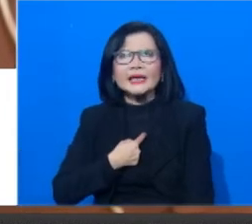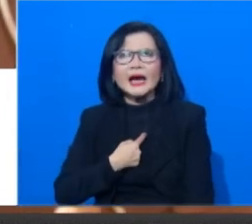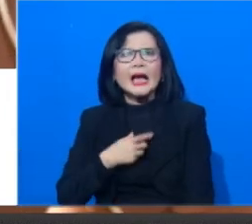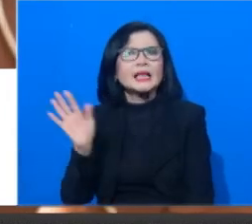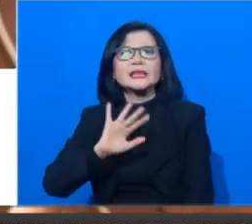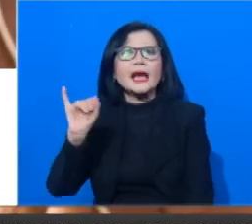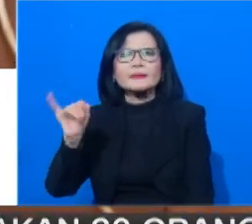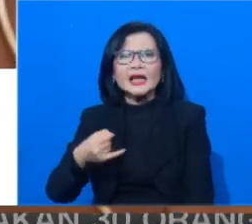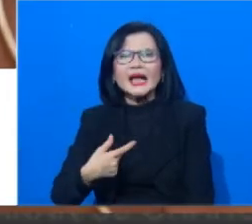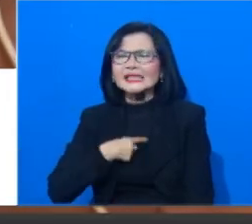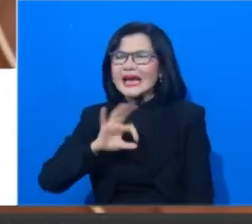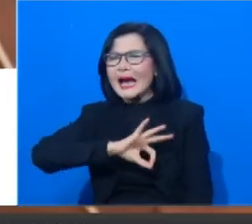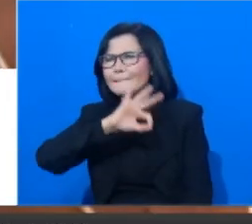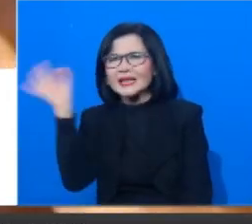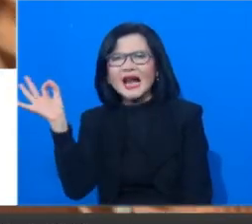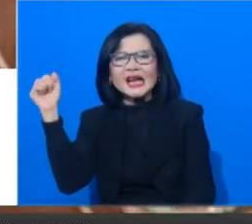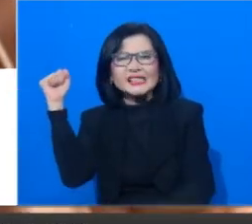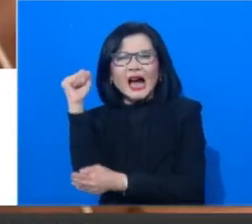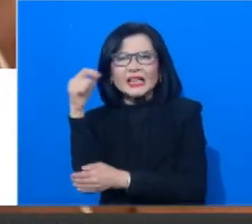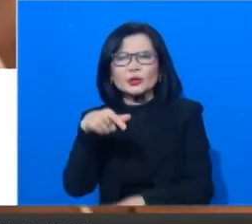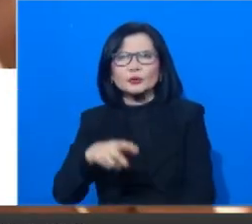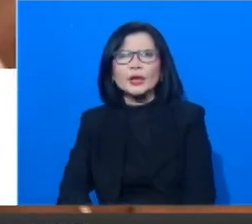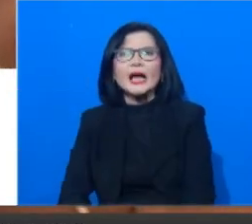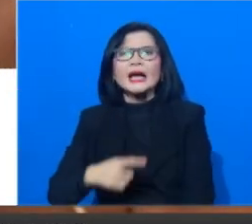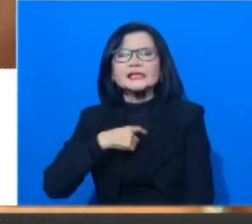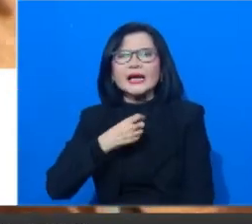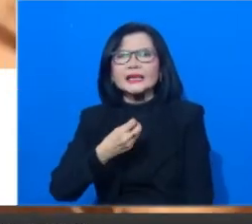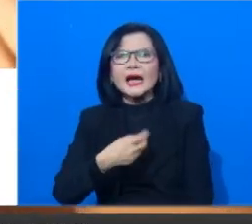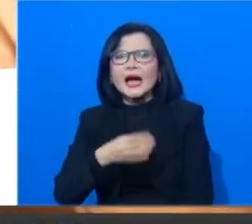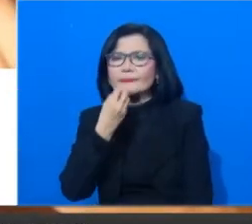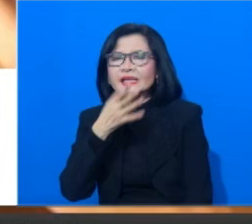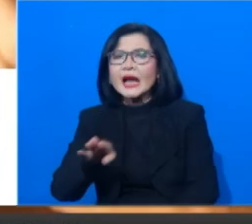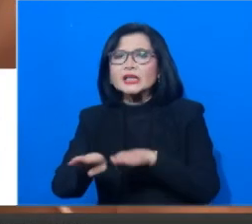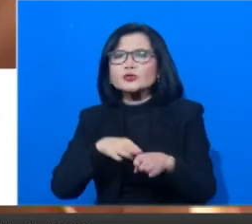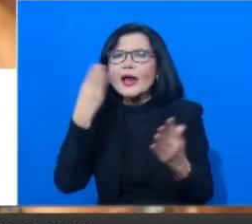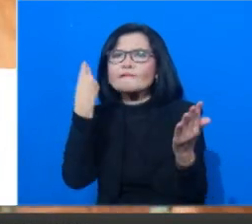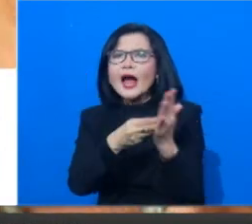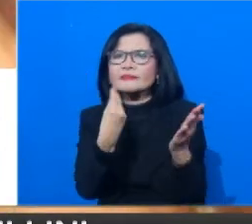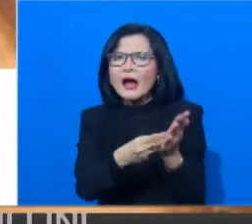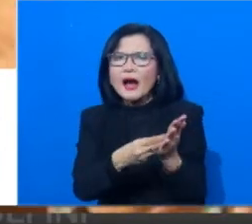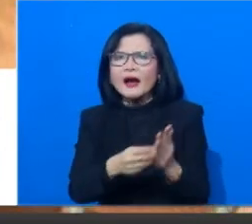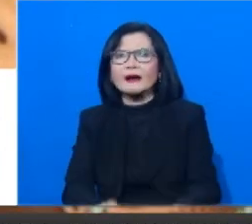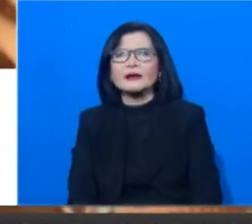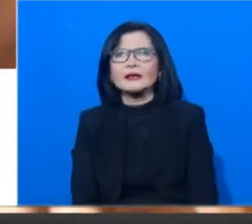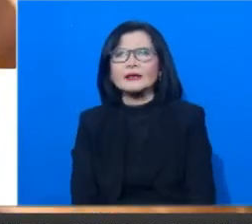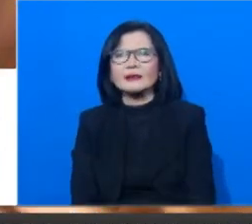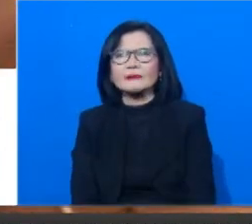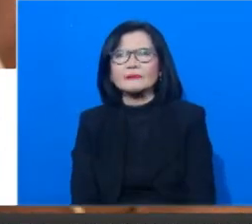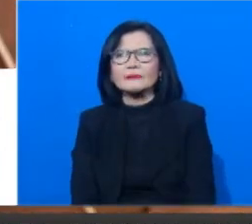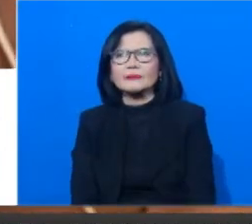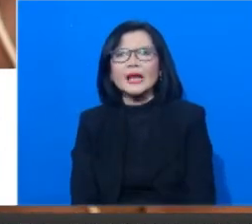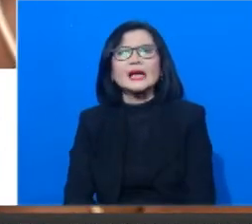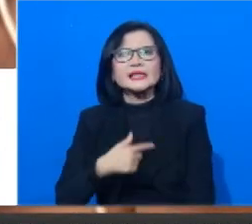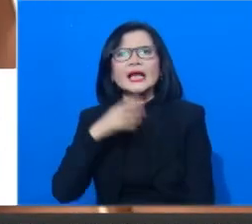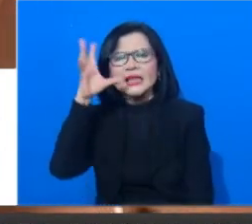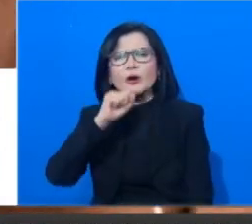bersarah tidak merasa melakukan kejahatan seperti itu ya saya bicara sesuai dengan fakta sesuai dengan apa yang saya tahu apa yang saya rasakan